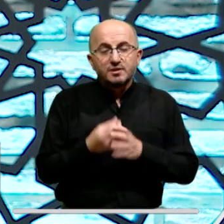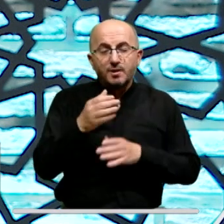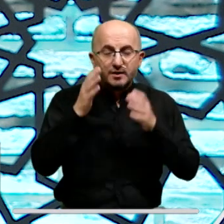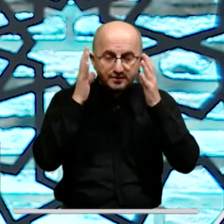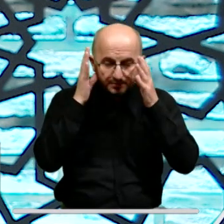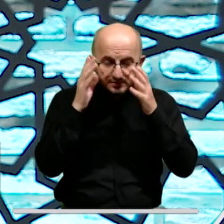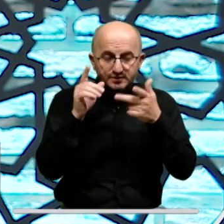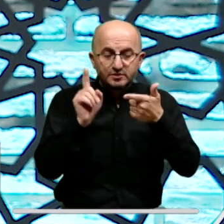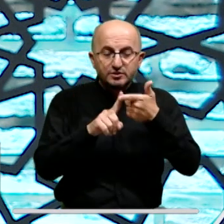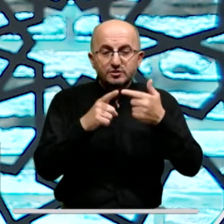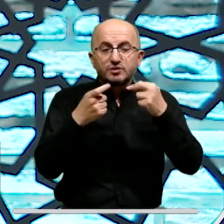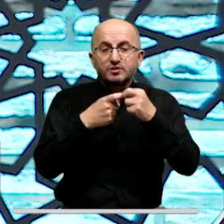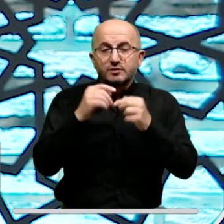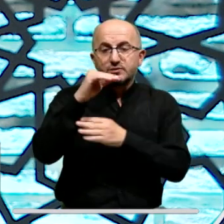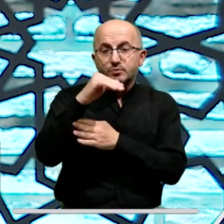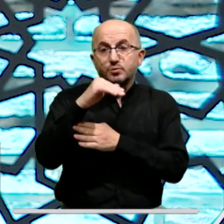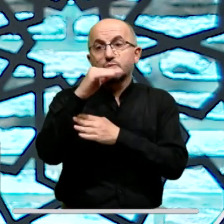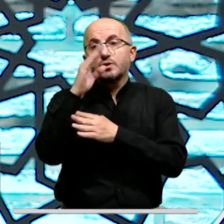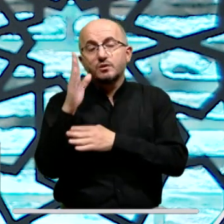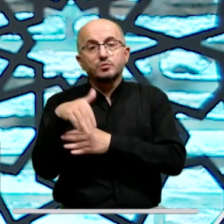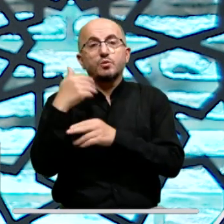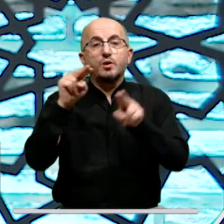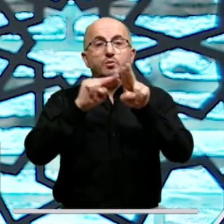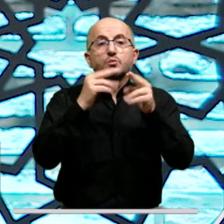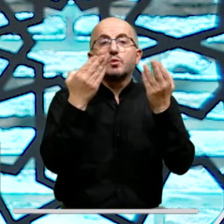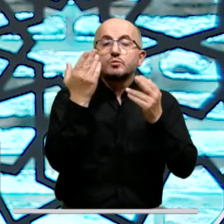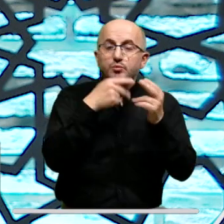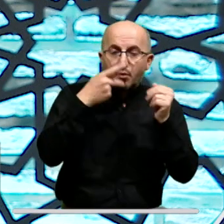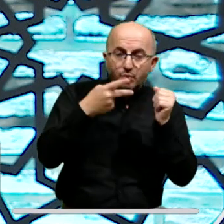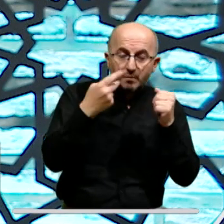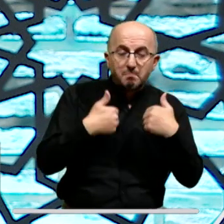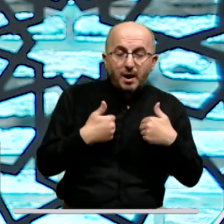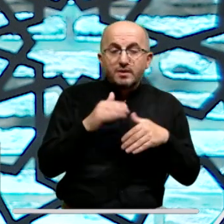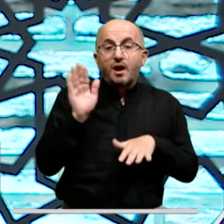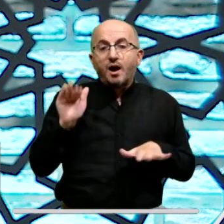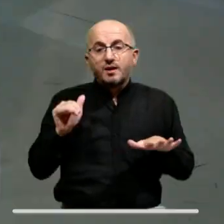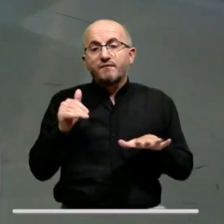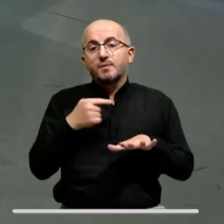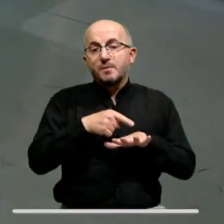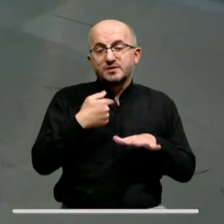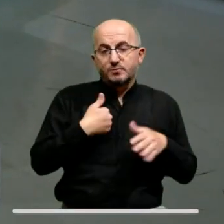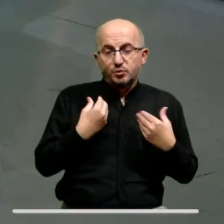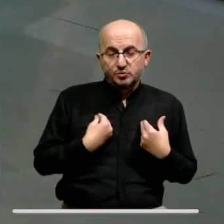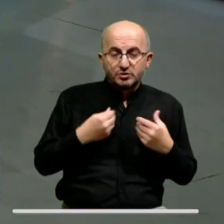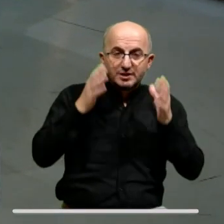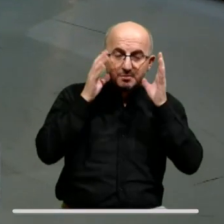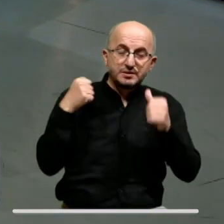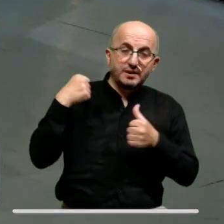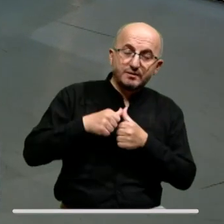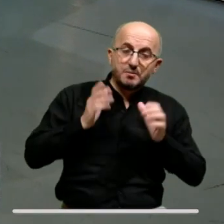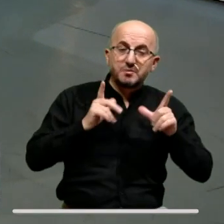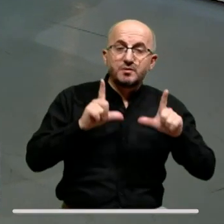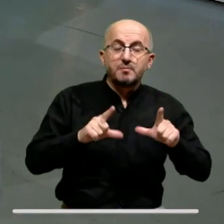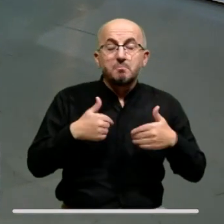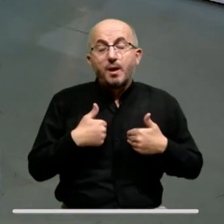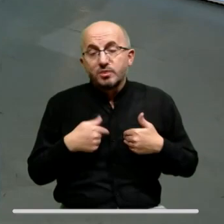rükudan sonra kunut yapıyorlar. Ben Hanefi olduğum için acaba burada namazı tekrar mı kılmam gerekir yoksa onlarla